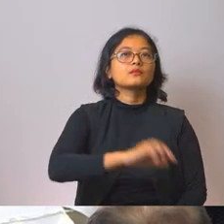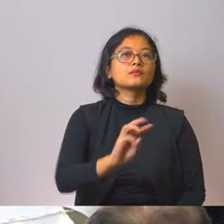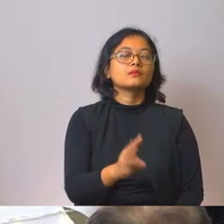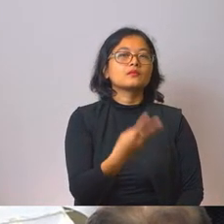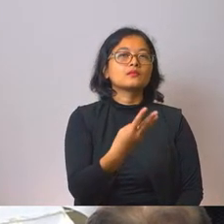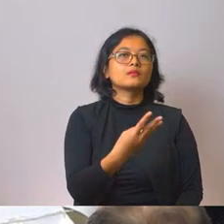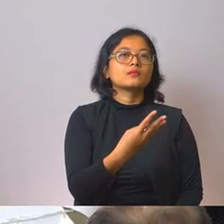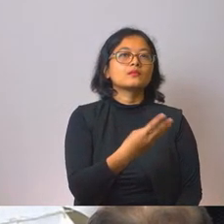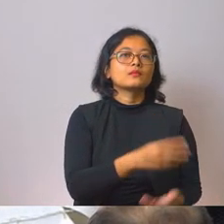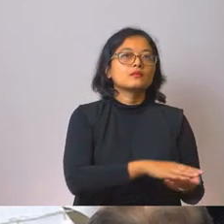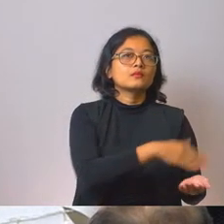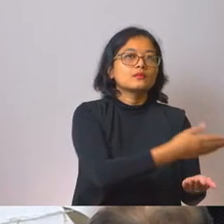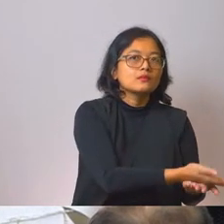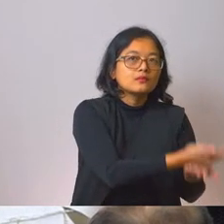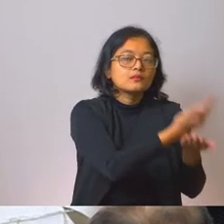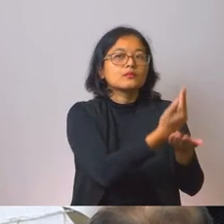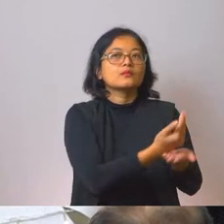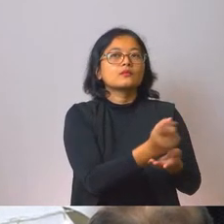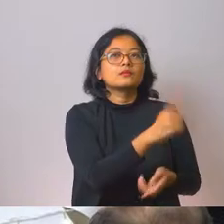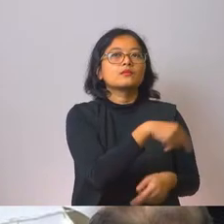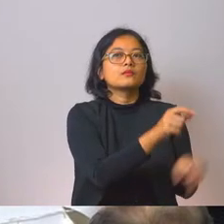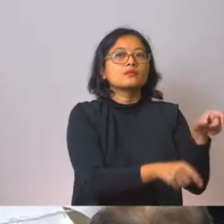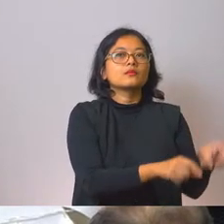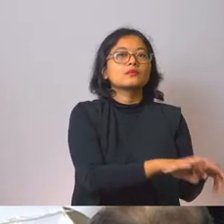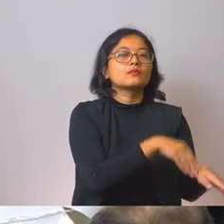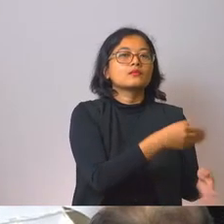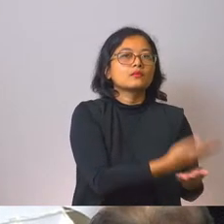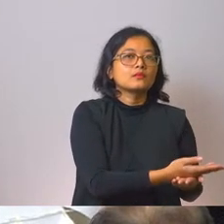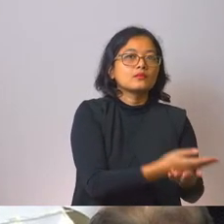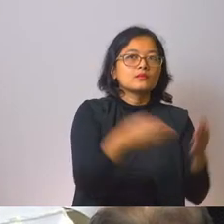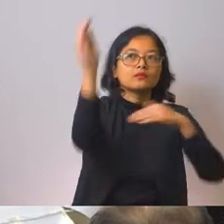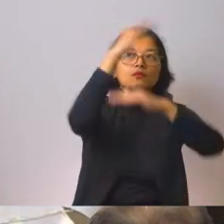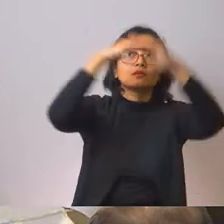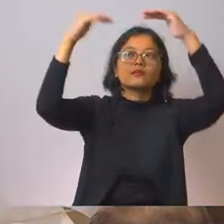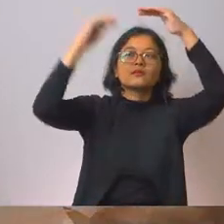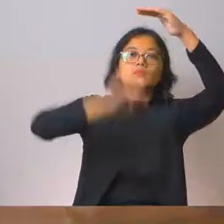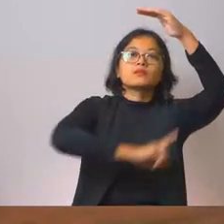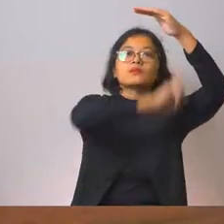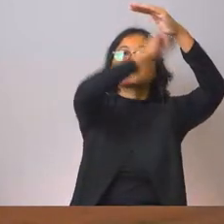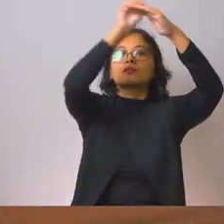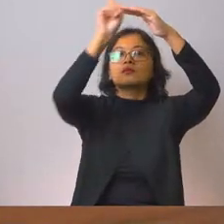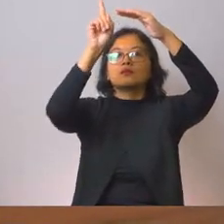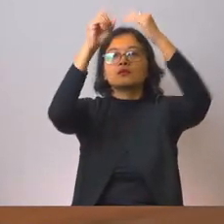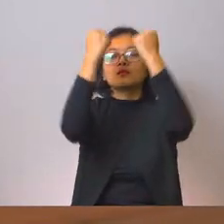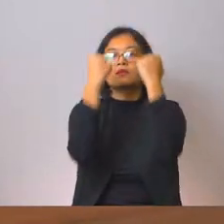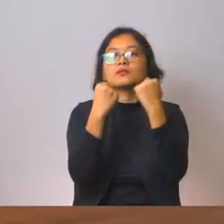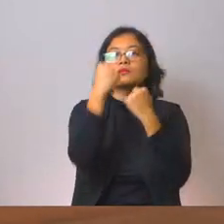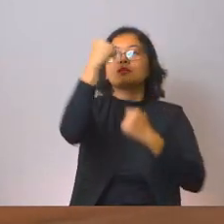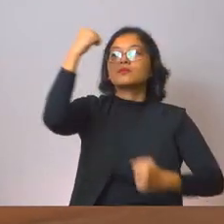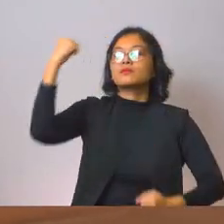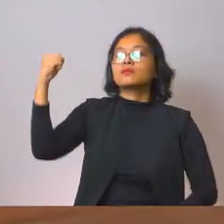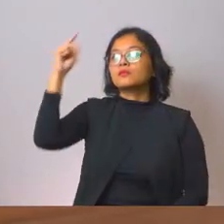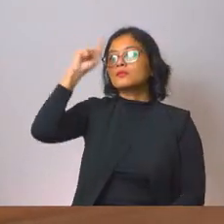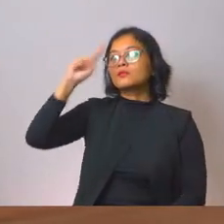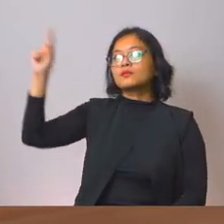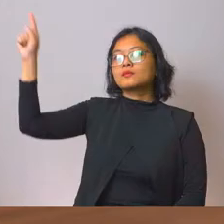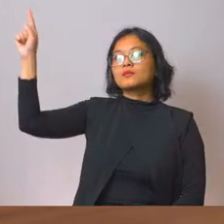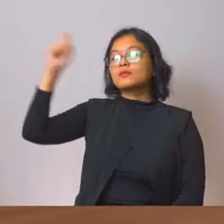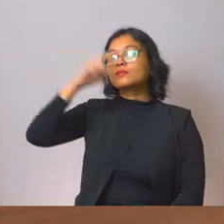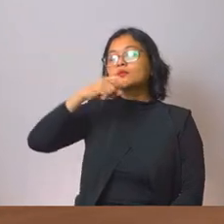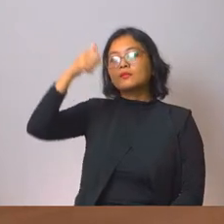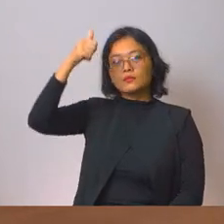yang ketiga, bangkit pula dari antara orang mati, naik ke surga, duduk di sebelah kanan